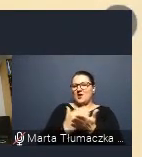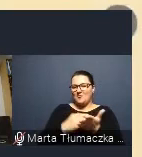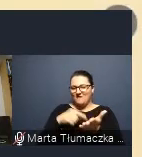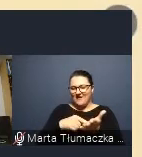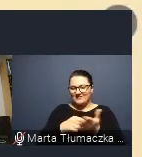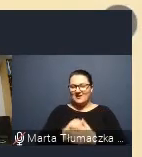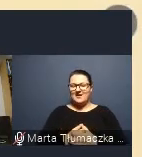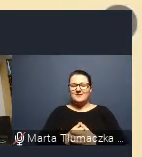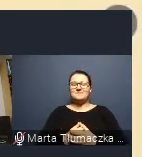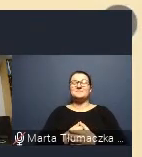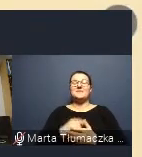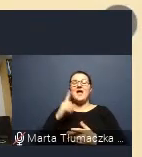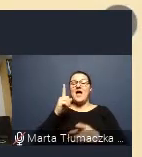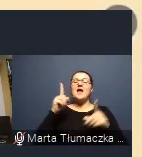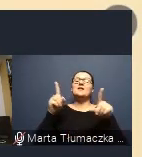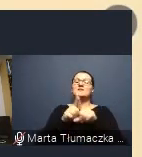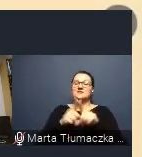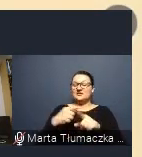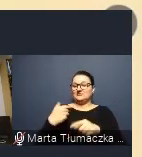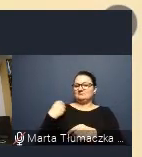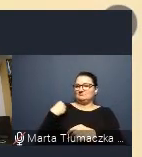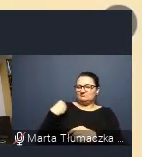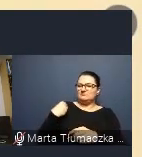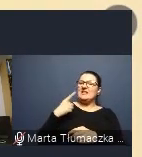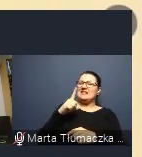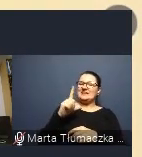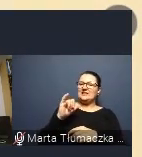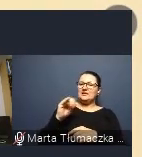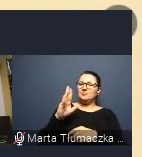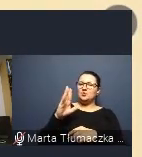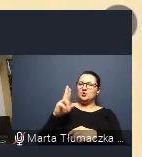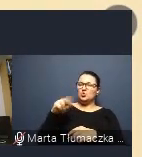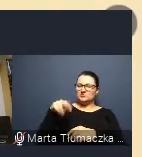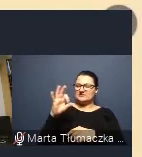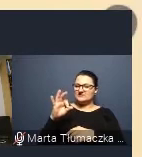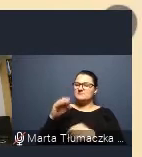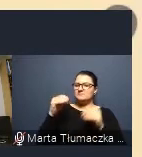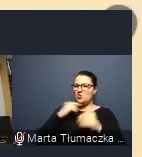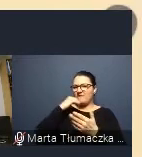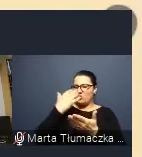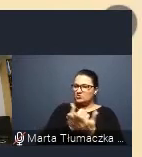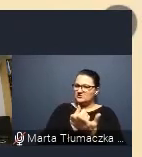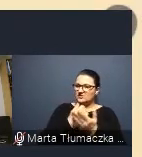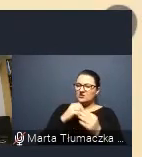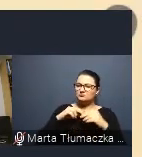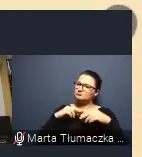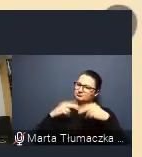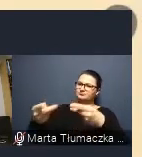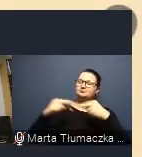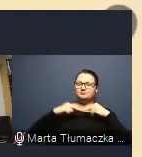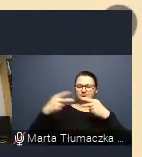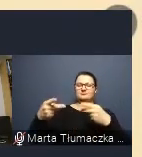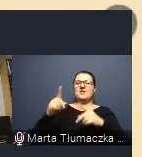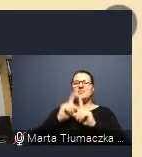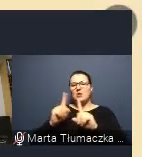Natomiast też miałam sygnały, że przez Librusa nauczyciele dużo mogli zrobić. Mam na myśli tutaj głównie kontakty między sobą, tak?